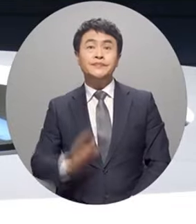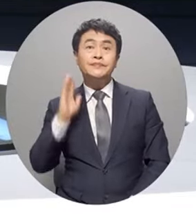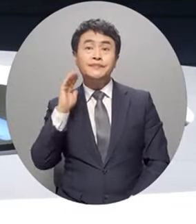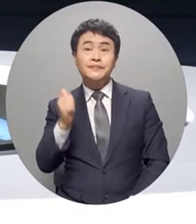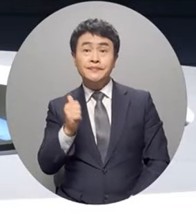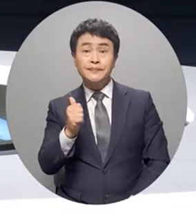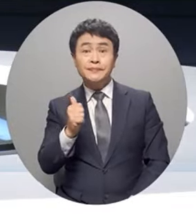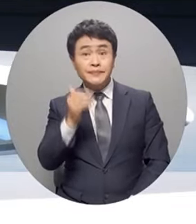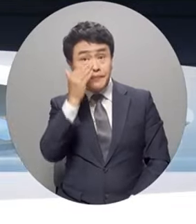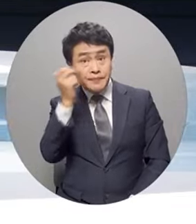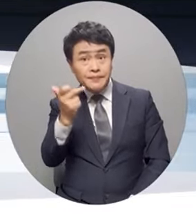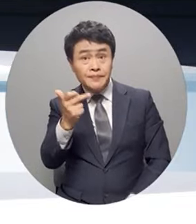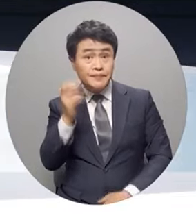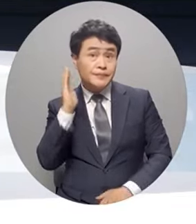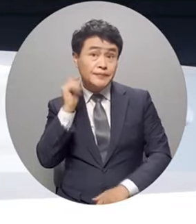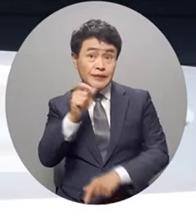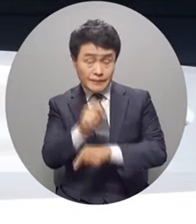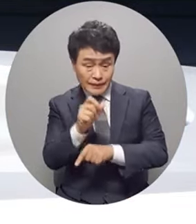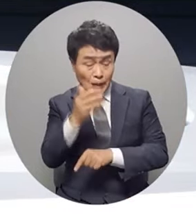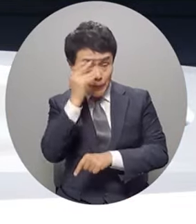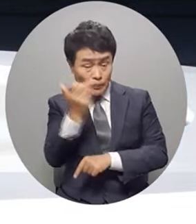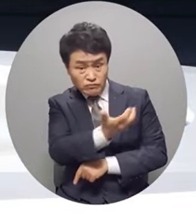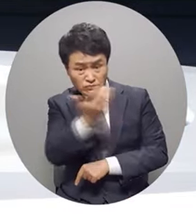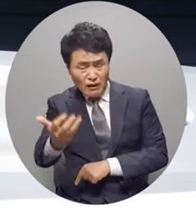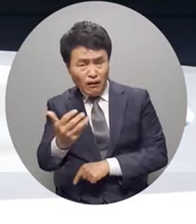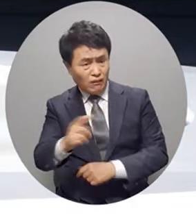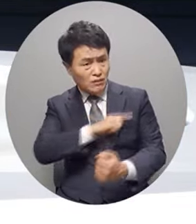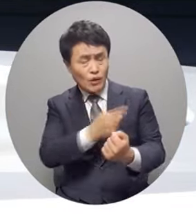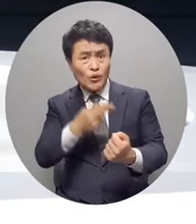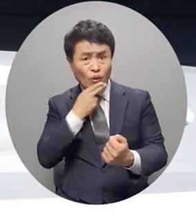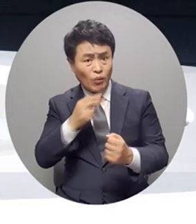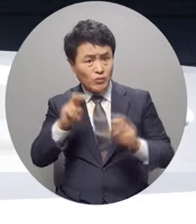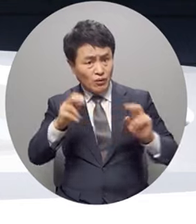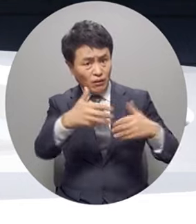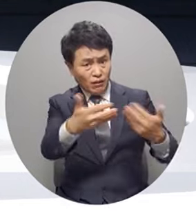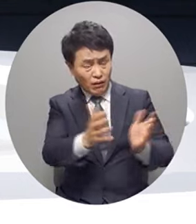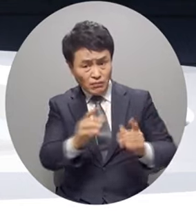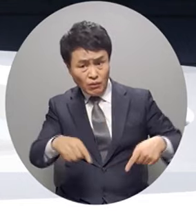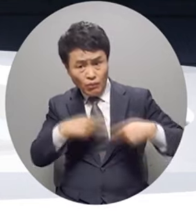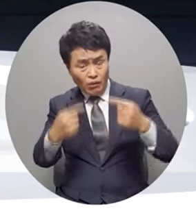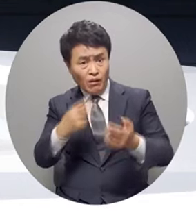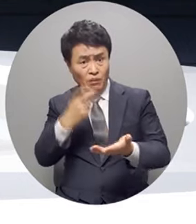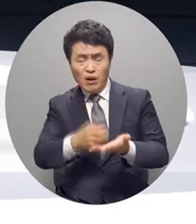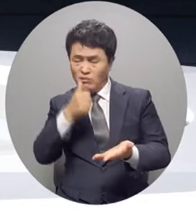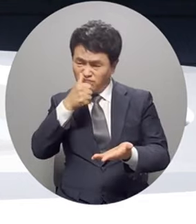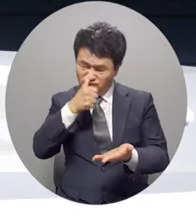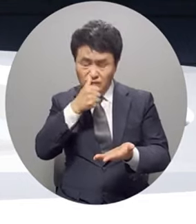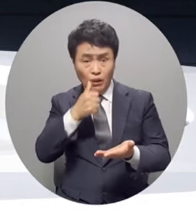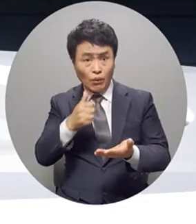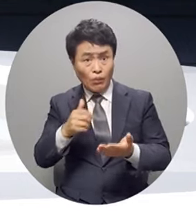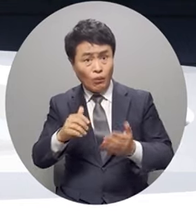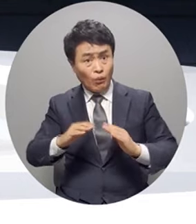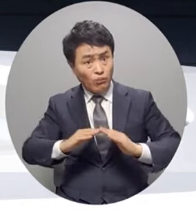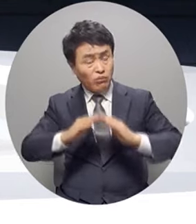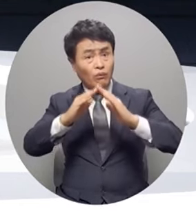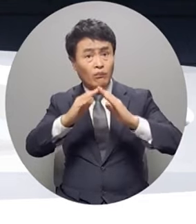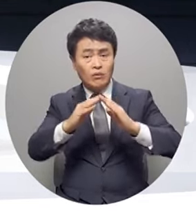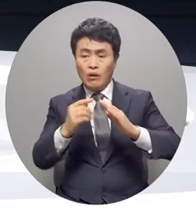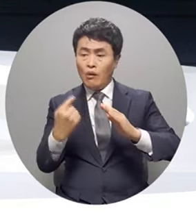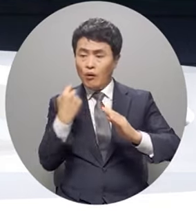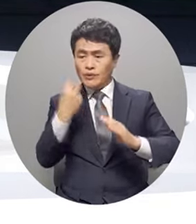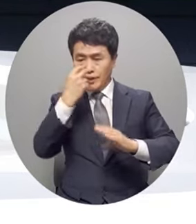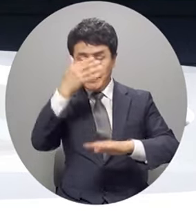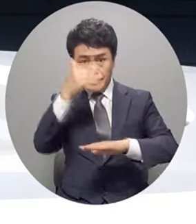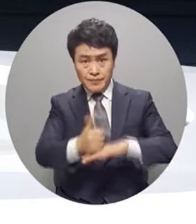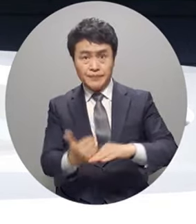대통령실 용산 이전 과정에서 무자격 업체들이 대거 동원됐고 법을 무시한 채 공사를 강행한 사실이 어제 감사